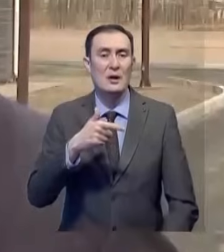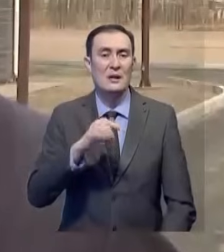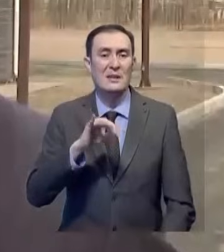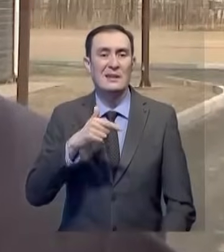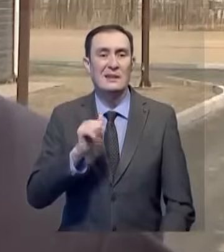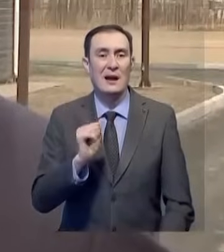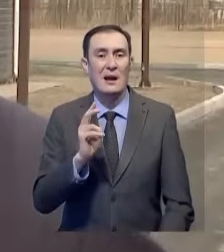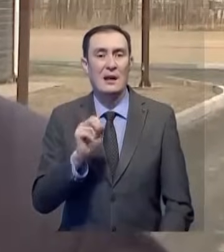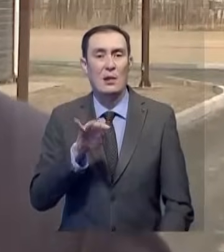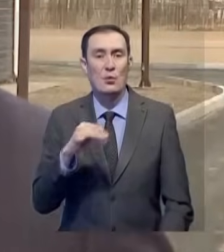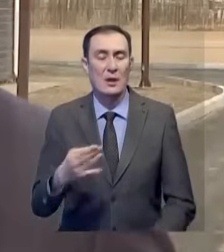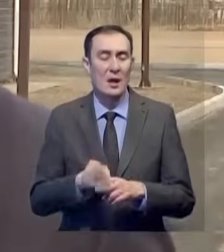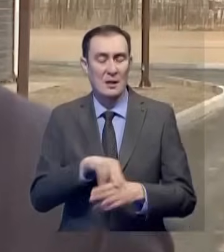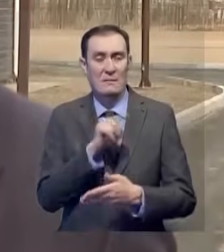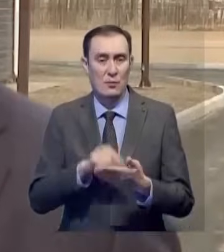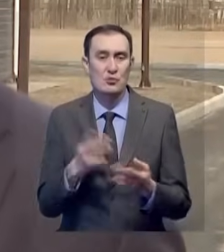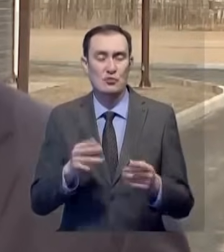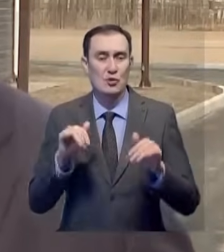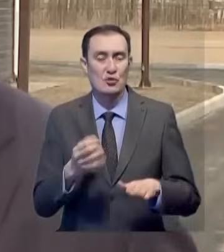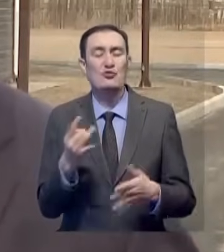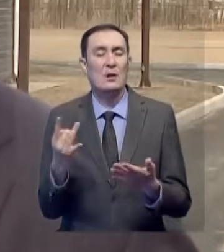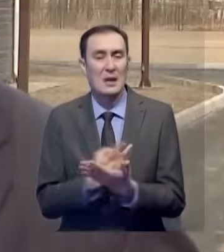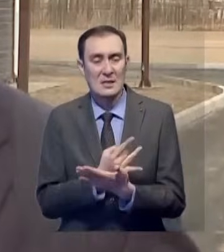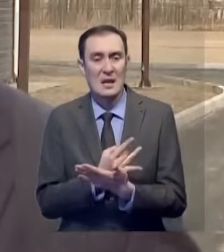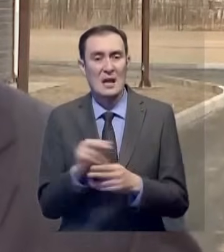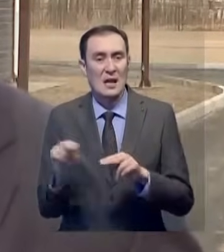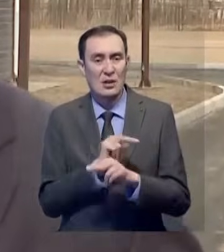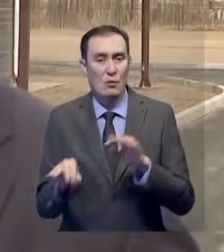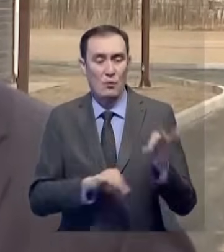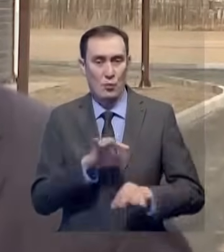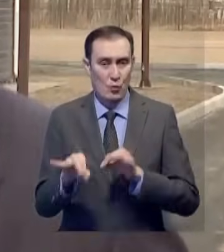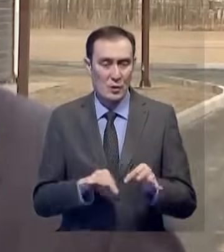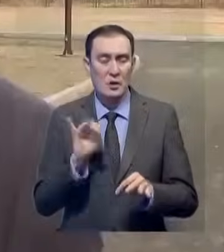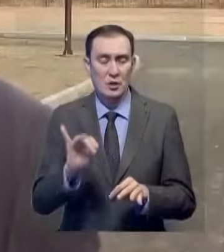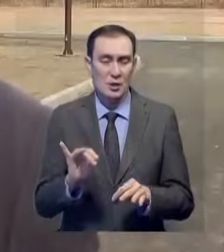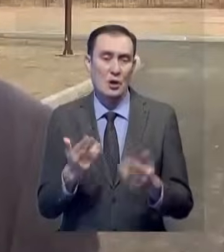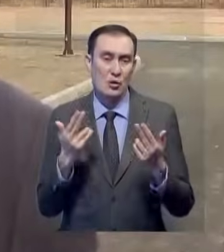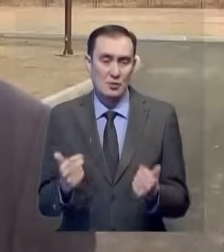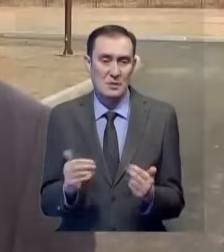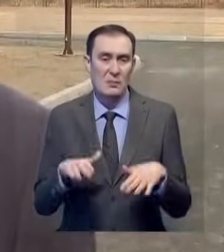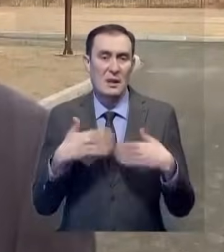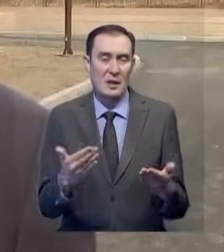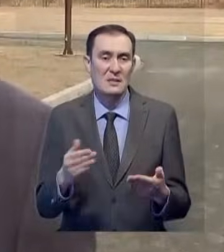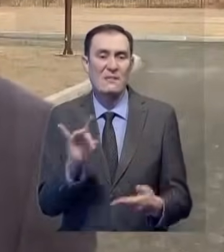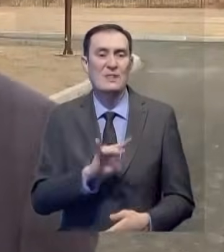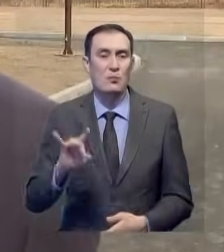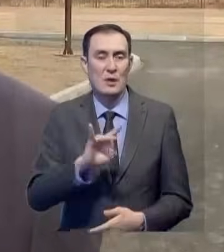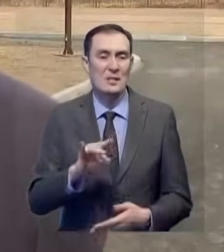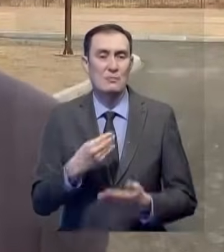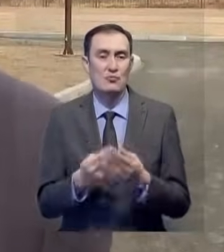гигакалорий. Вот эта проблема должна решаться. Для этого нужно еще раз провести корректировку проекта и, разумеется, предлагаться в республику.